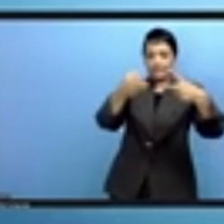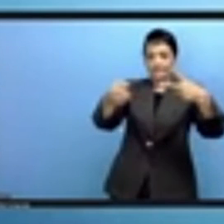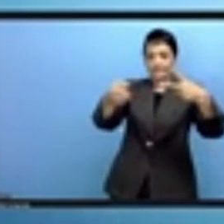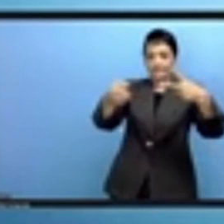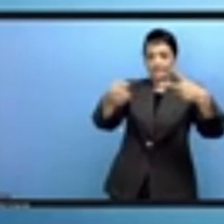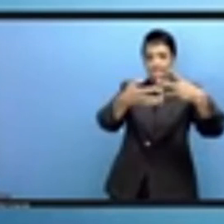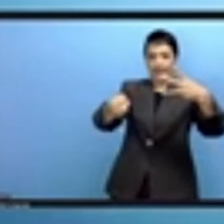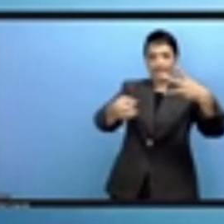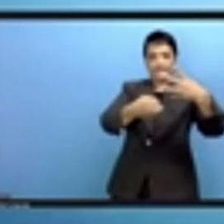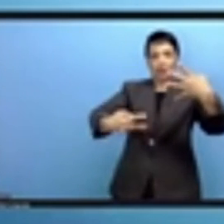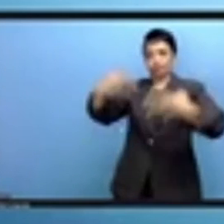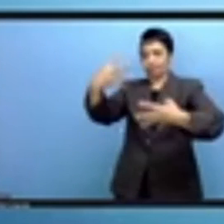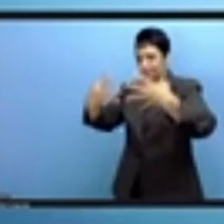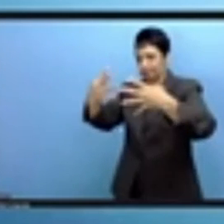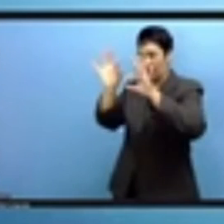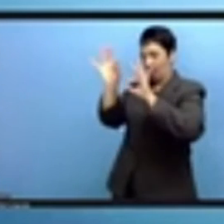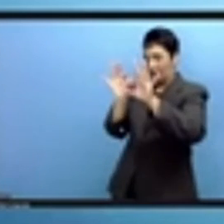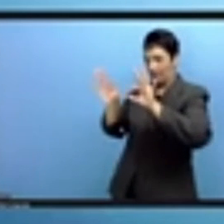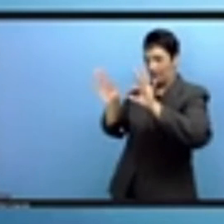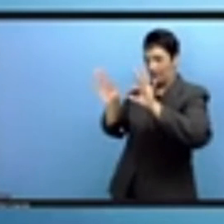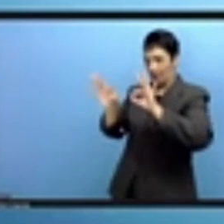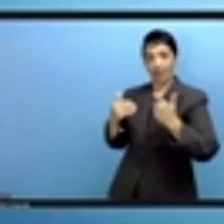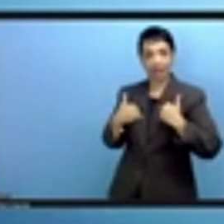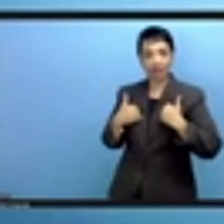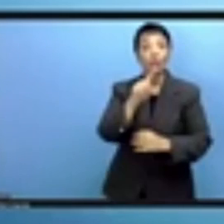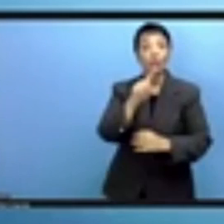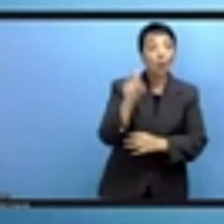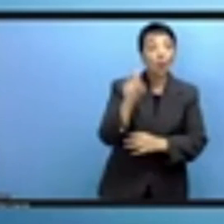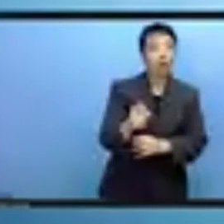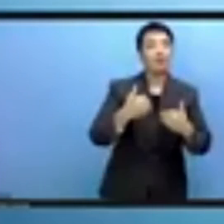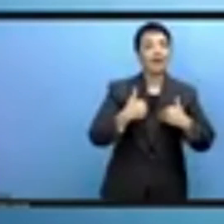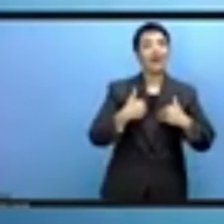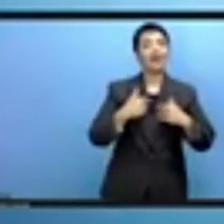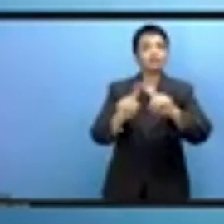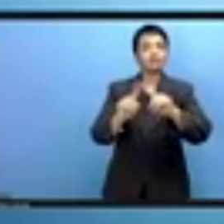让数据战略得以加强，